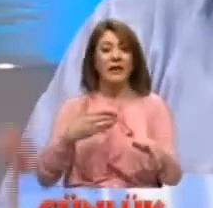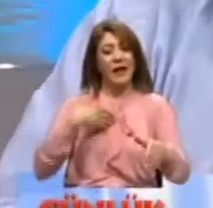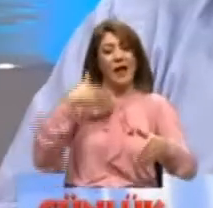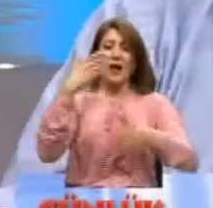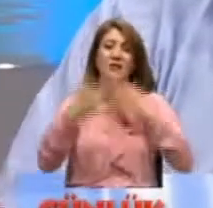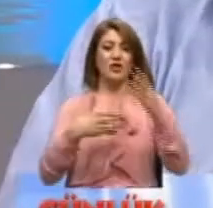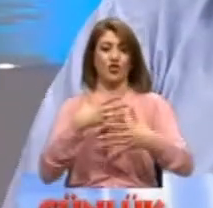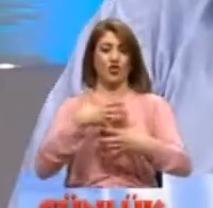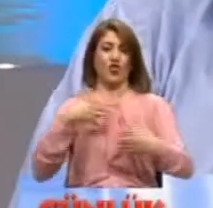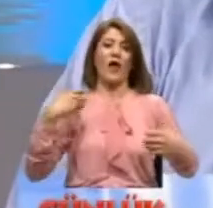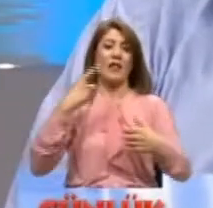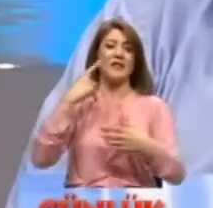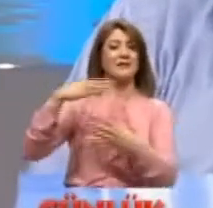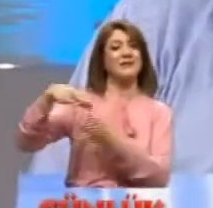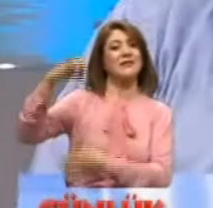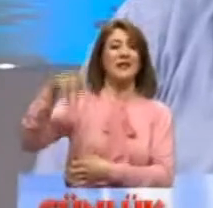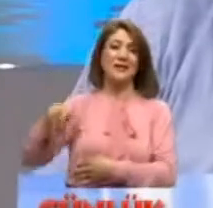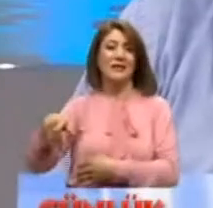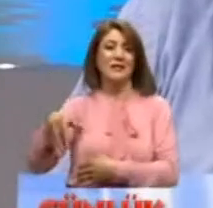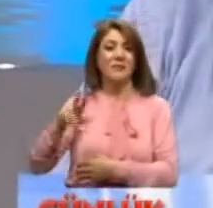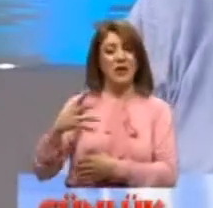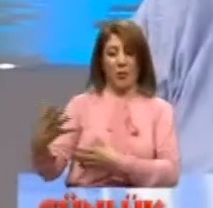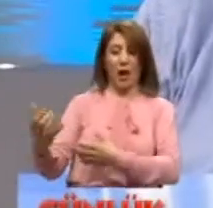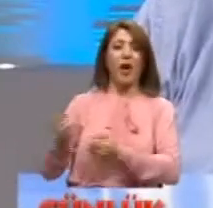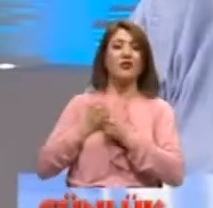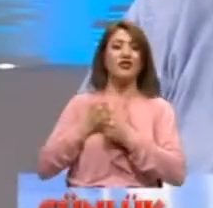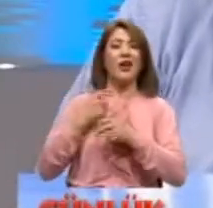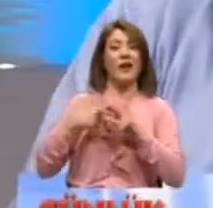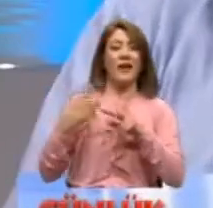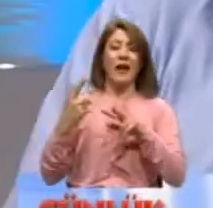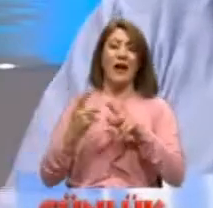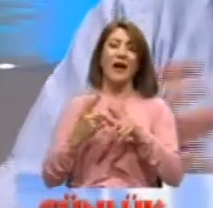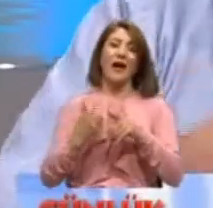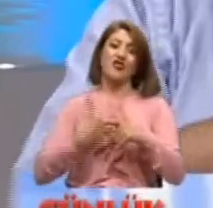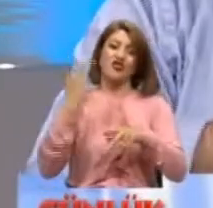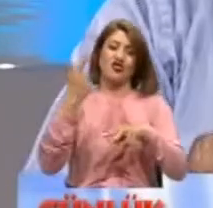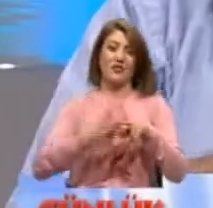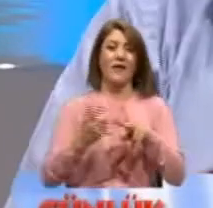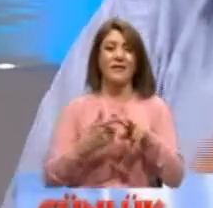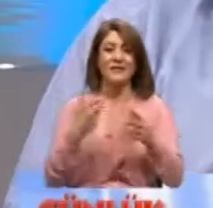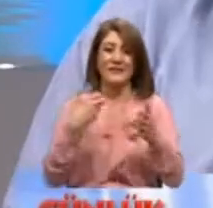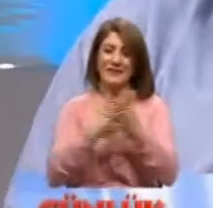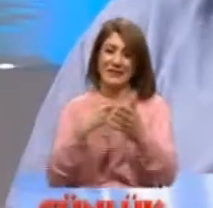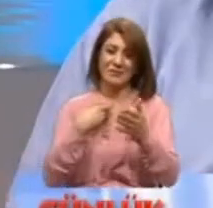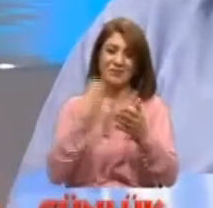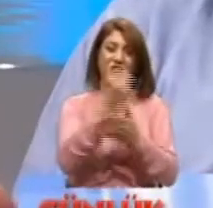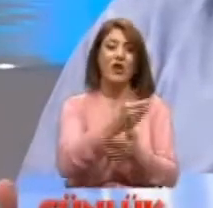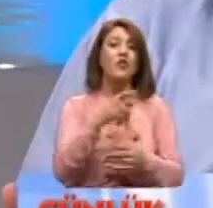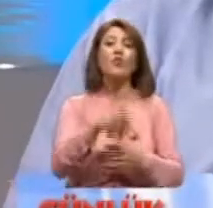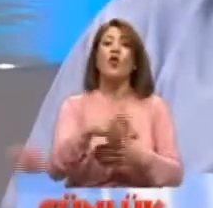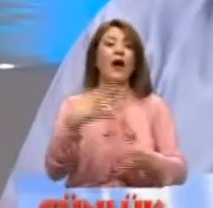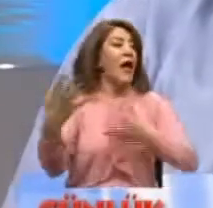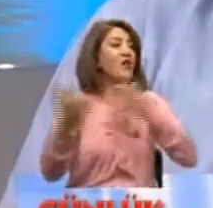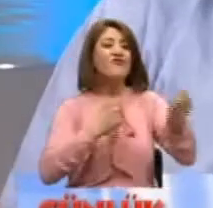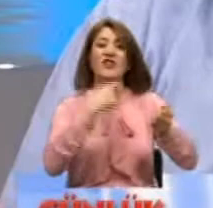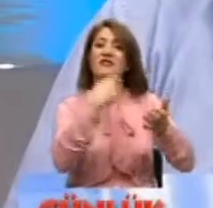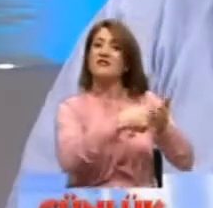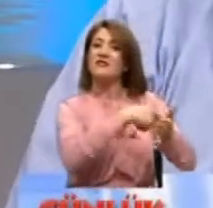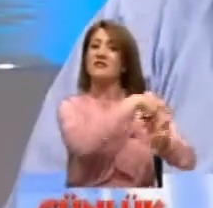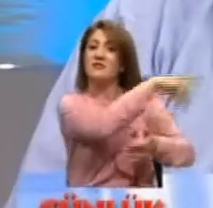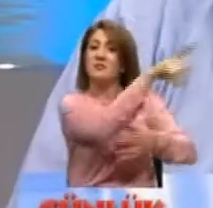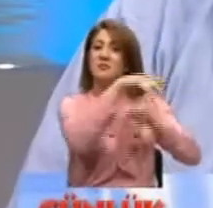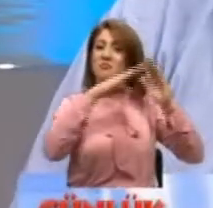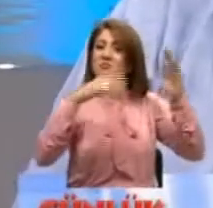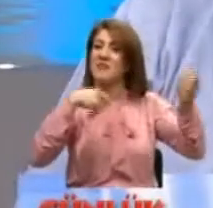sen inceden ajansın diye. Ajansın sen. İşine sahiplensin diye. Belki hani işte alışveriş merkezlerindeki güvenlik görevlileri kendilerini bir